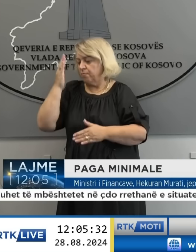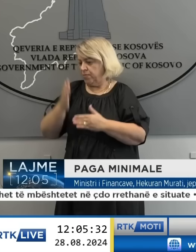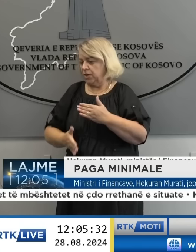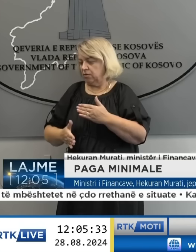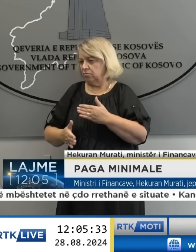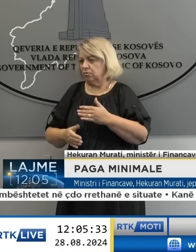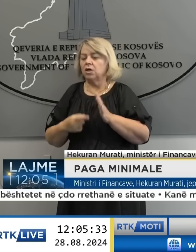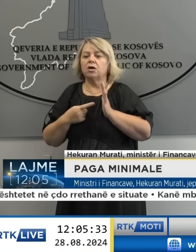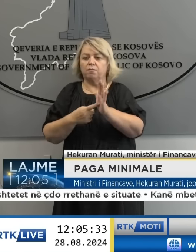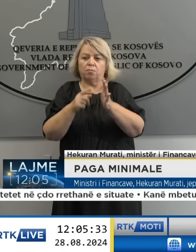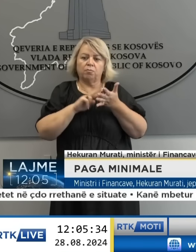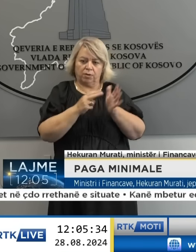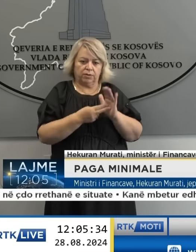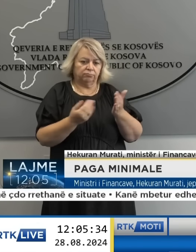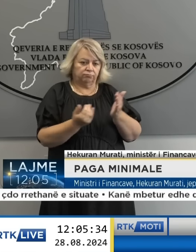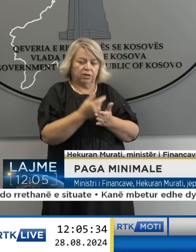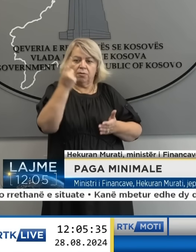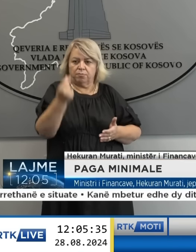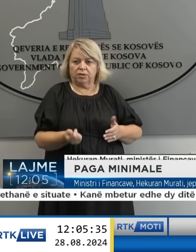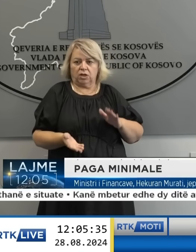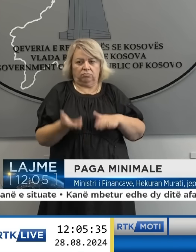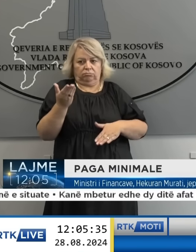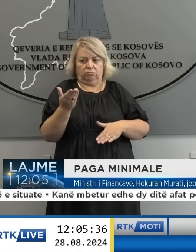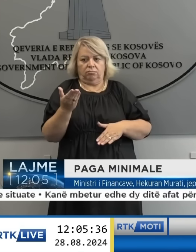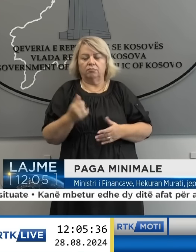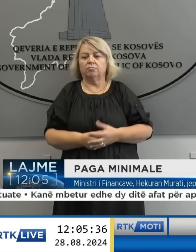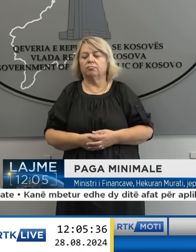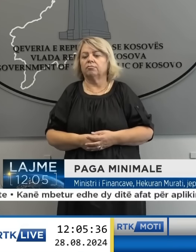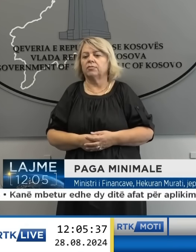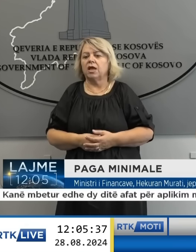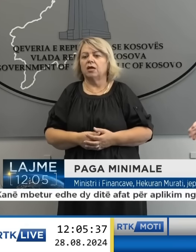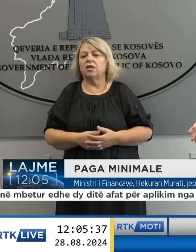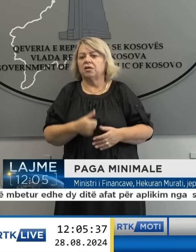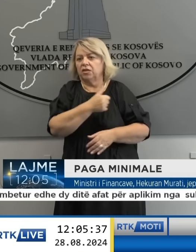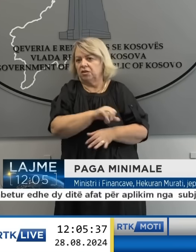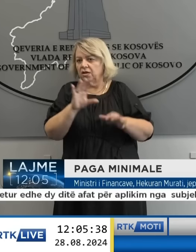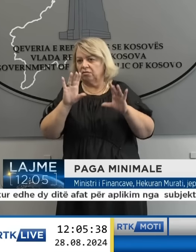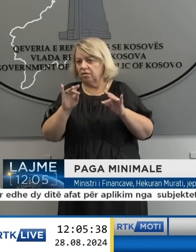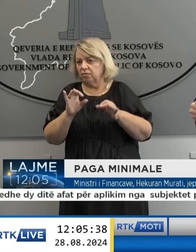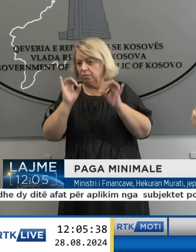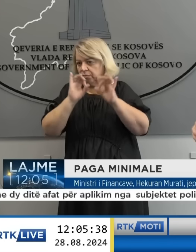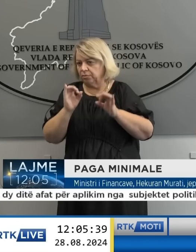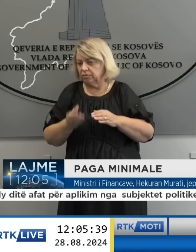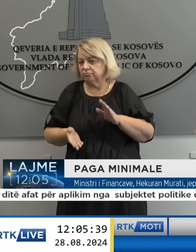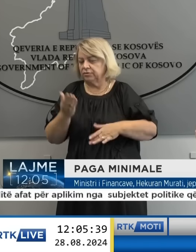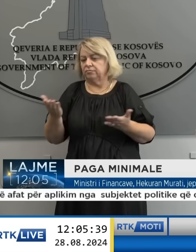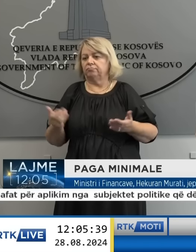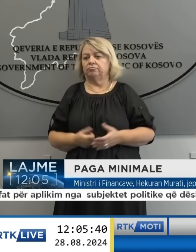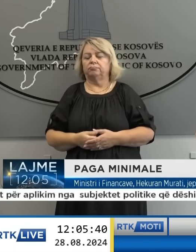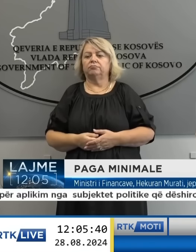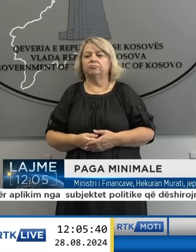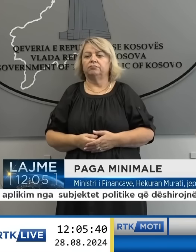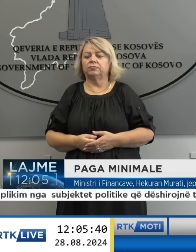pra adreson problemin e rritjes e pagës minimale që e kishim për mëse një dekadë, dhe kësisoj pra është një hap tutje drejt rritjes